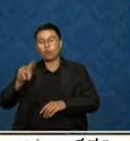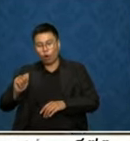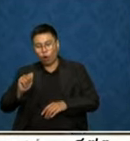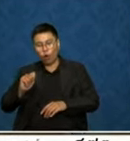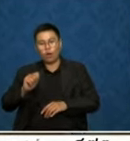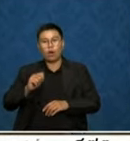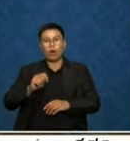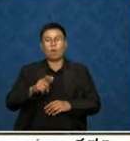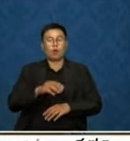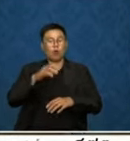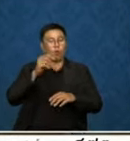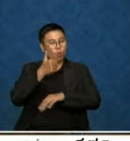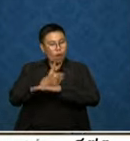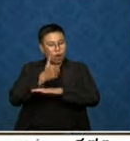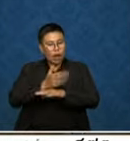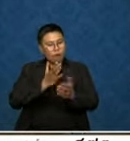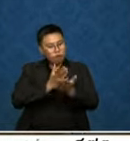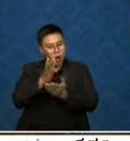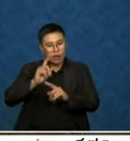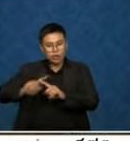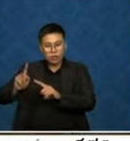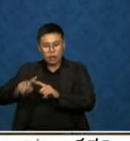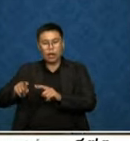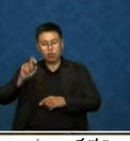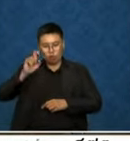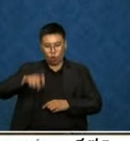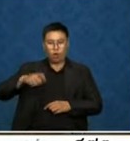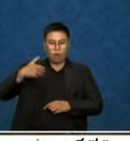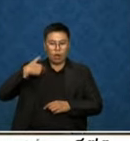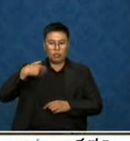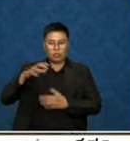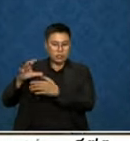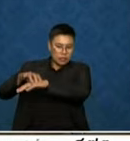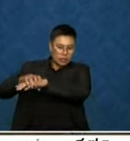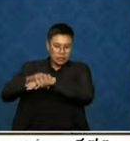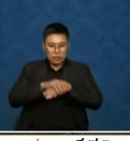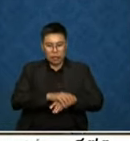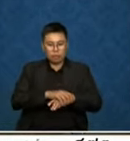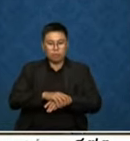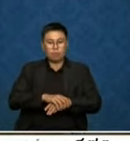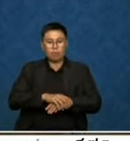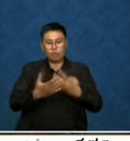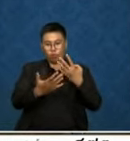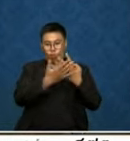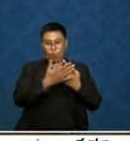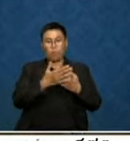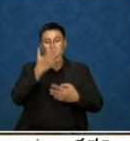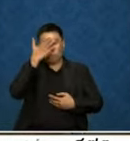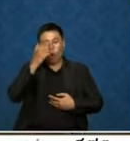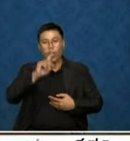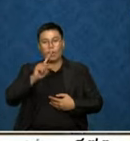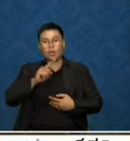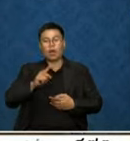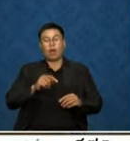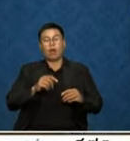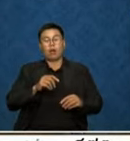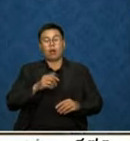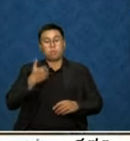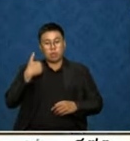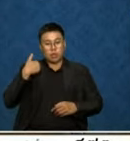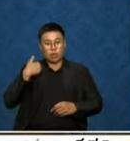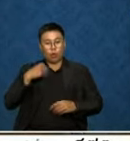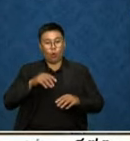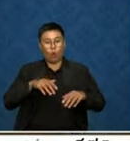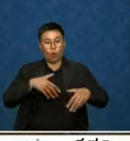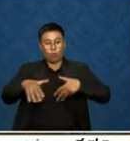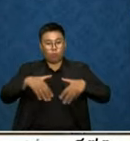ให้เป็นอธิบดีต่างๆเนี่ยต้องเอาคนเหล่านี้มาลงโทษให้หมดนะครับเพราะเป็นความเดือดร้อนพี่น้องประชาชนบางคนถึงขนาดฆ่าตัว